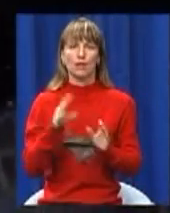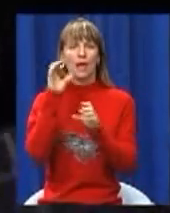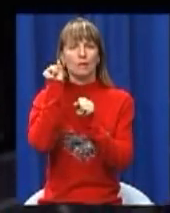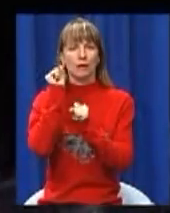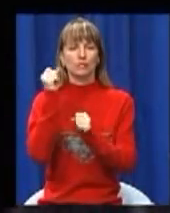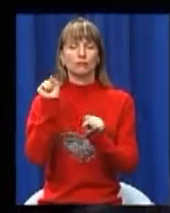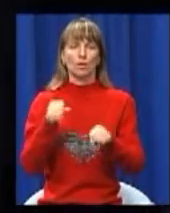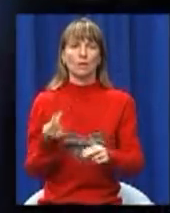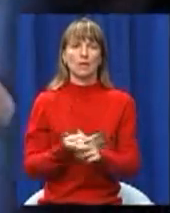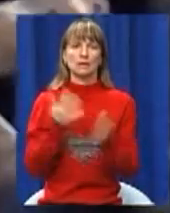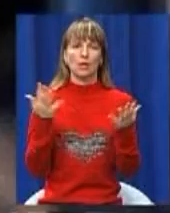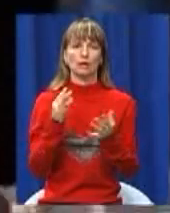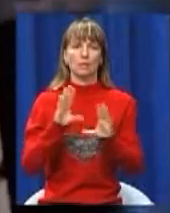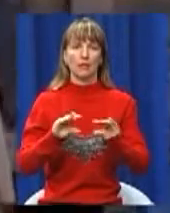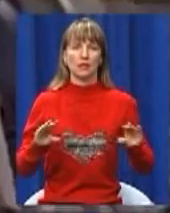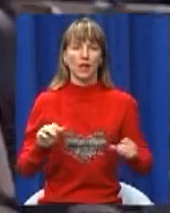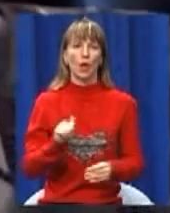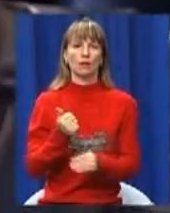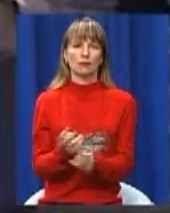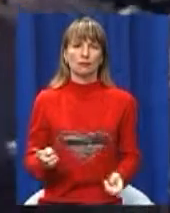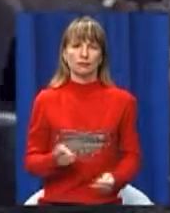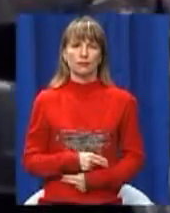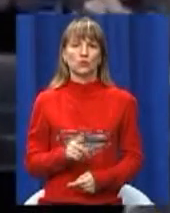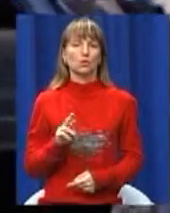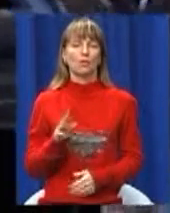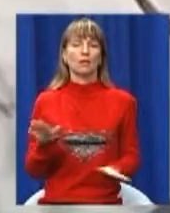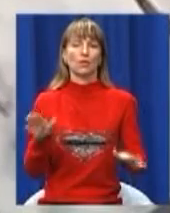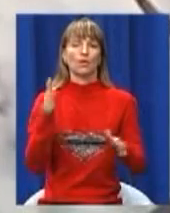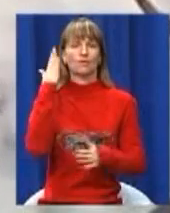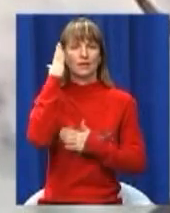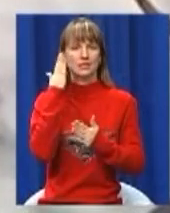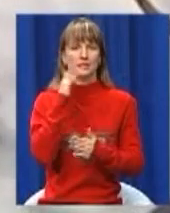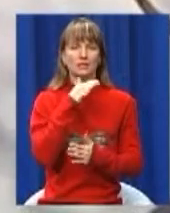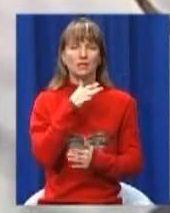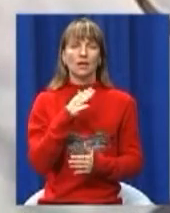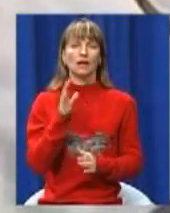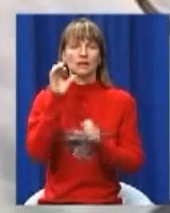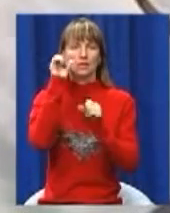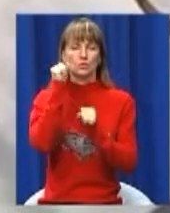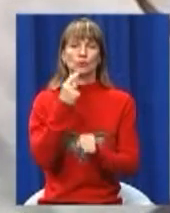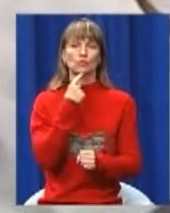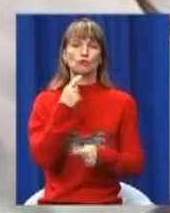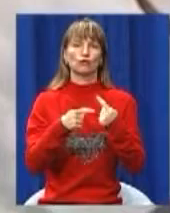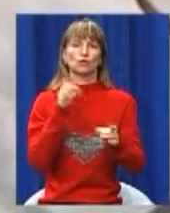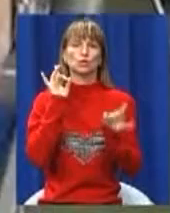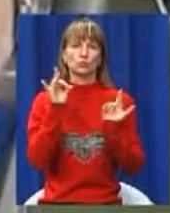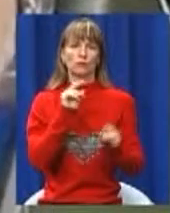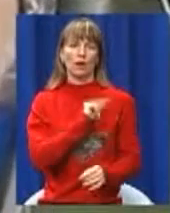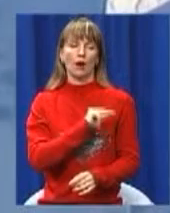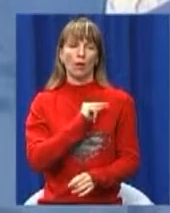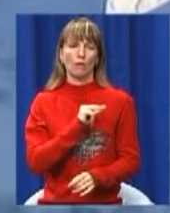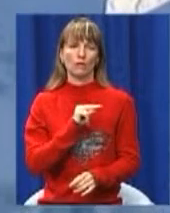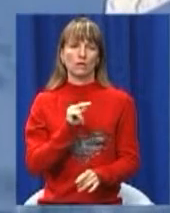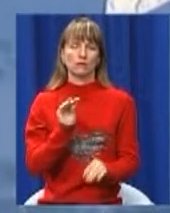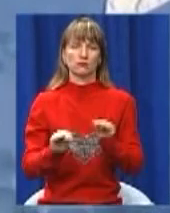можна без подушки і матраца. Головне – пристебнутися, щоб не полетіти увісні. Заснути на орбіті складно через шум працюючої